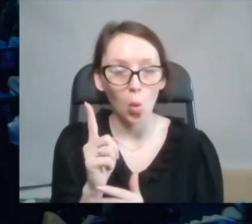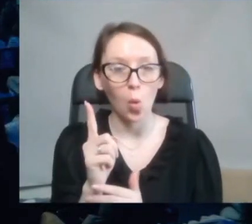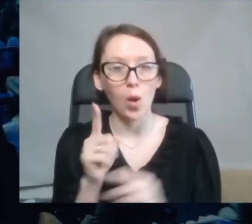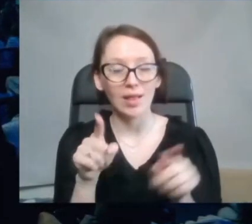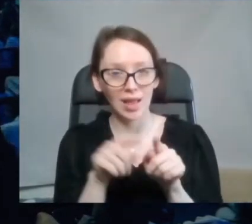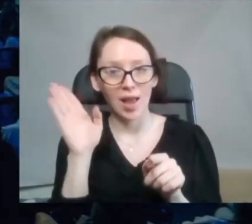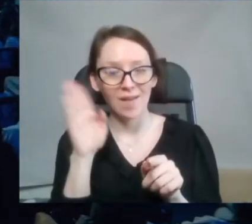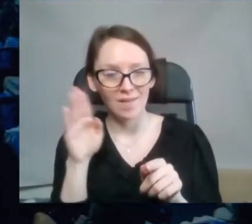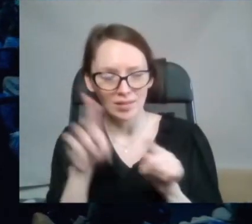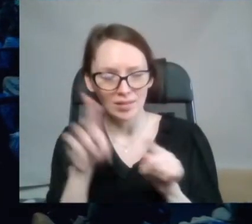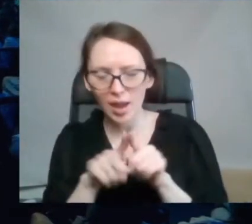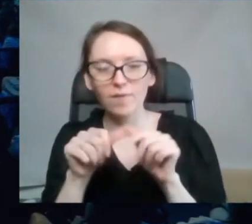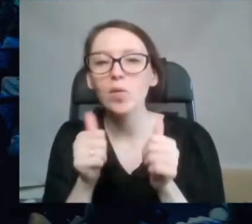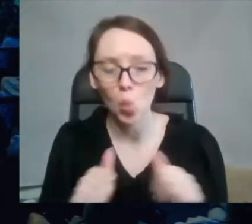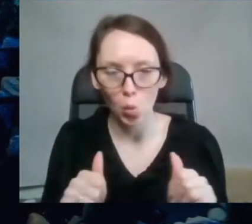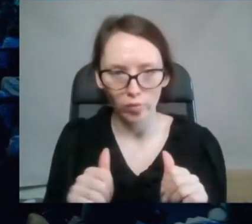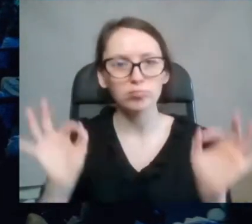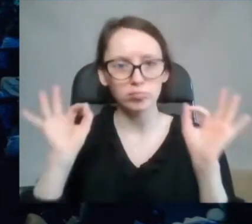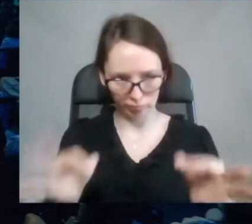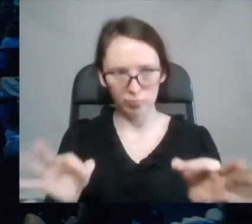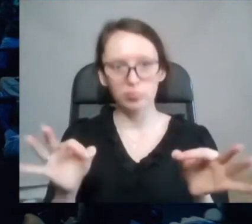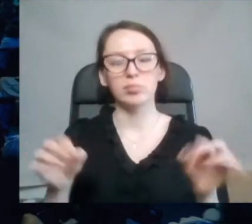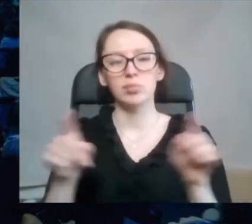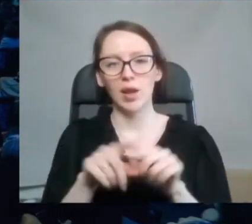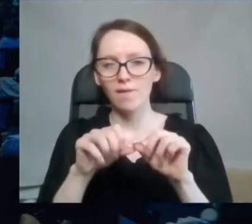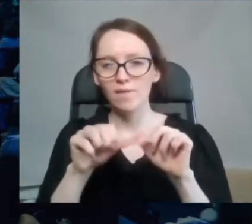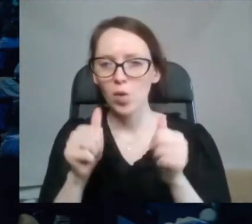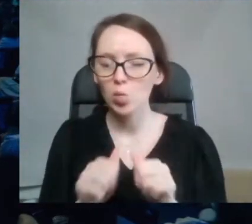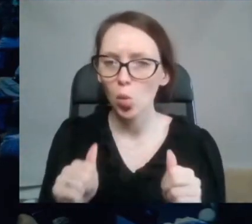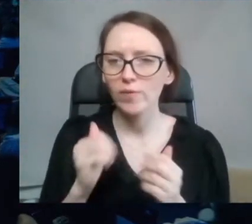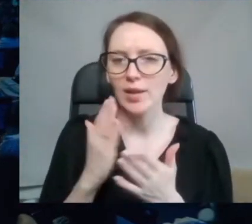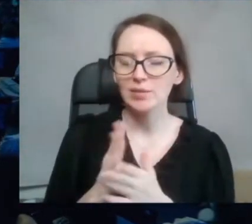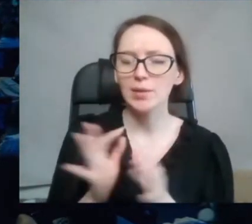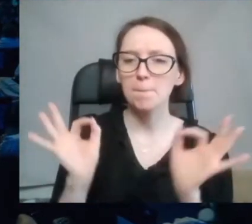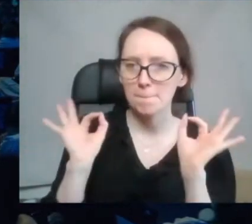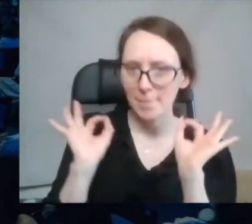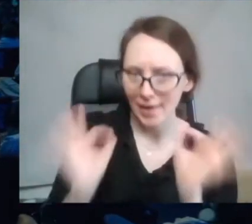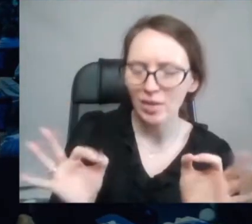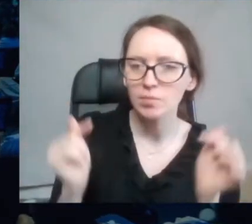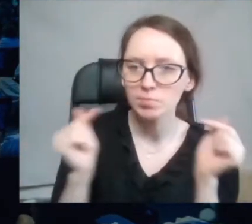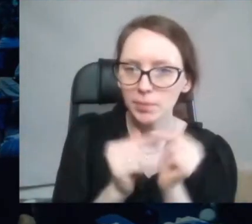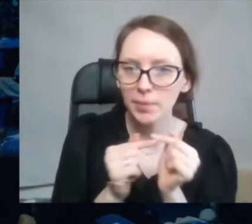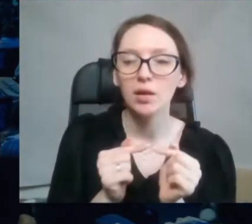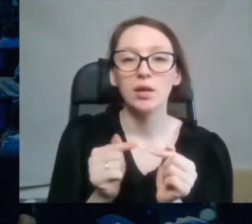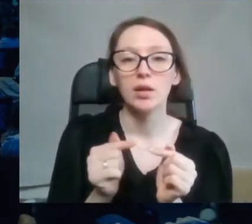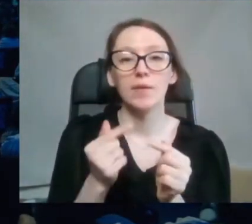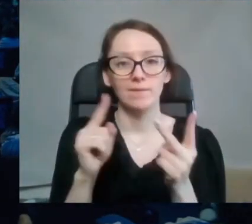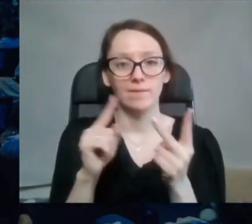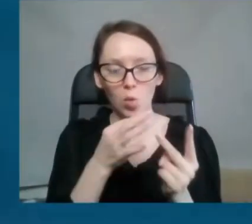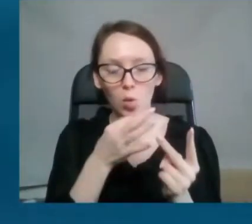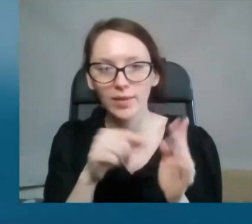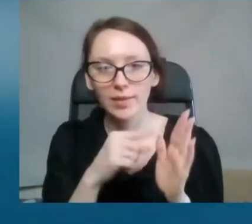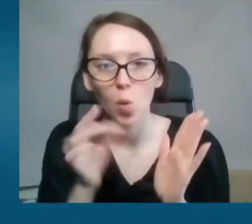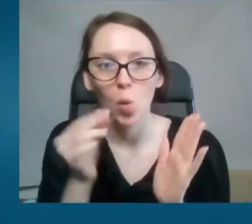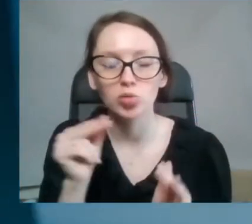формулировка оптимальной? Является ли такая формулировка правильной? Второй ответ на вопрос о качественной воде дают